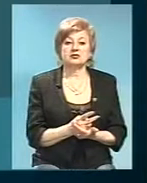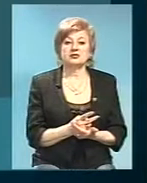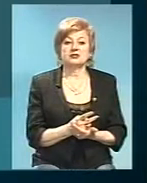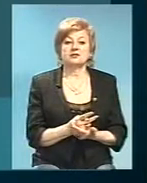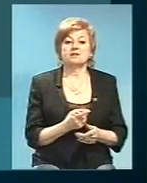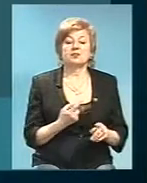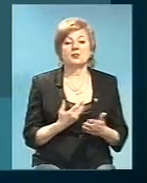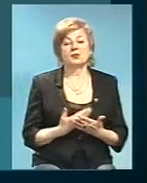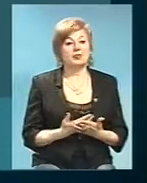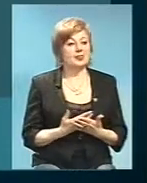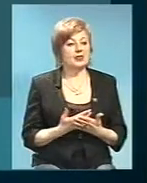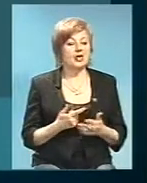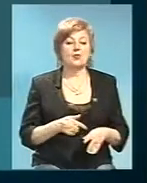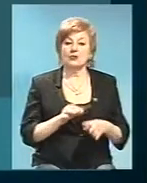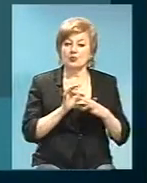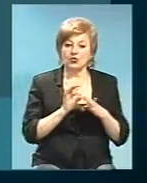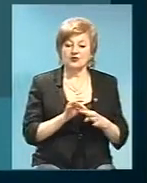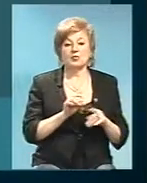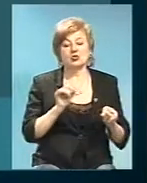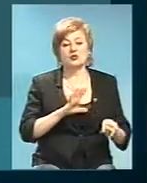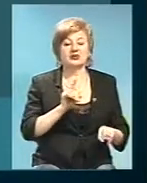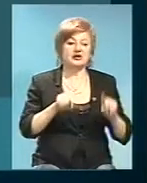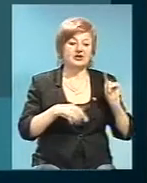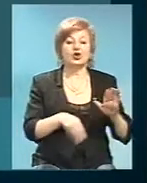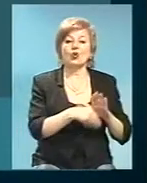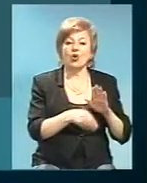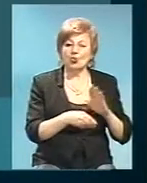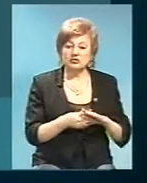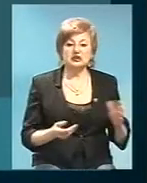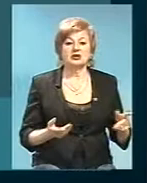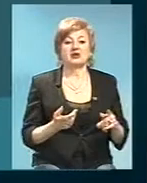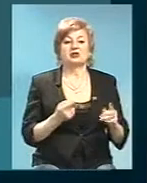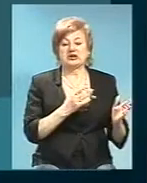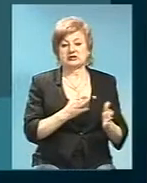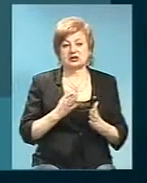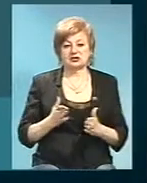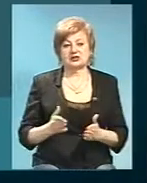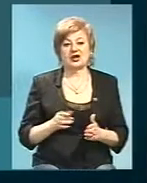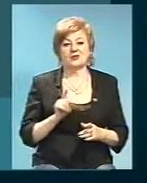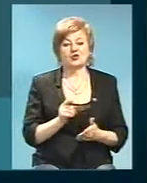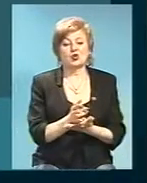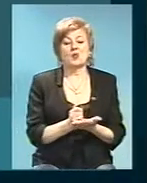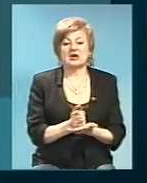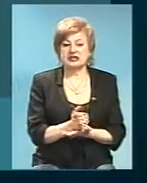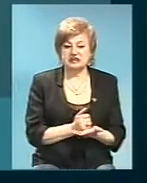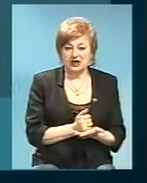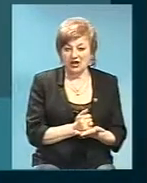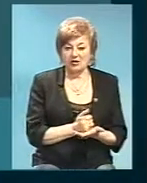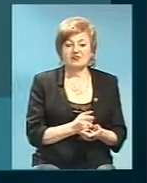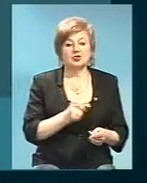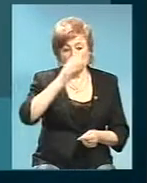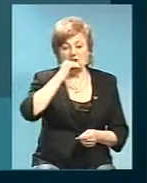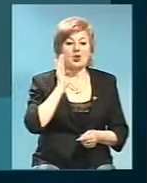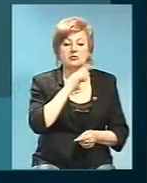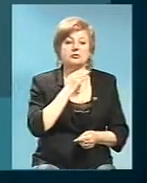вся процедура мала якраз корупційну складову, про це нарікали батьки, на це нарікали міжнародні організації, вказували, що батьків